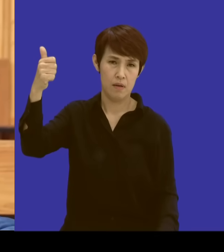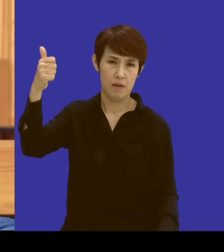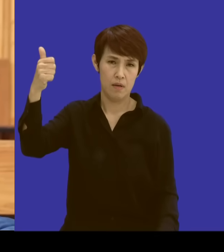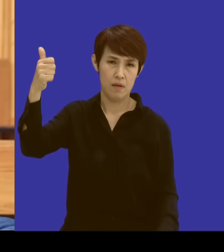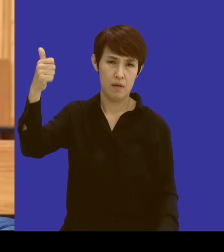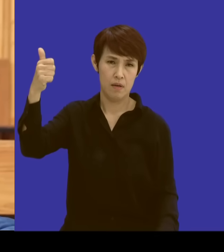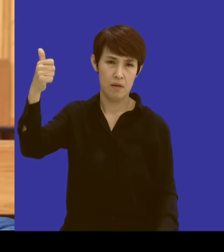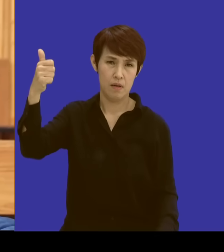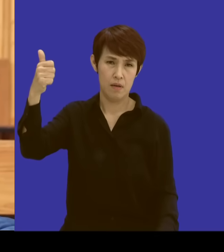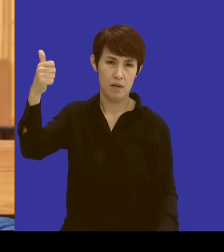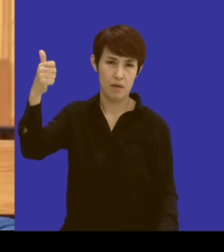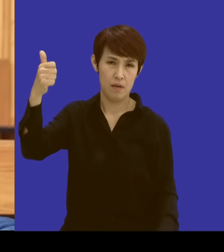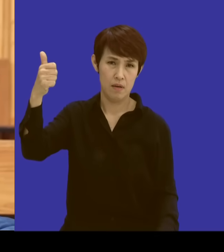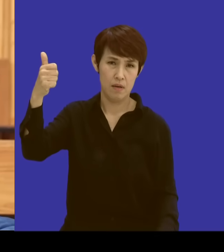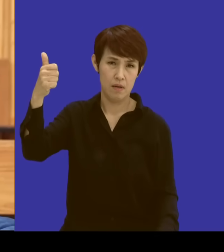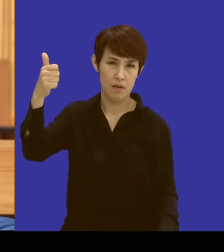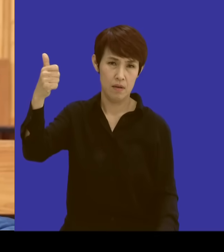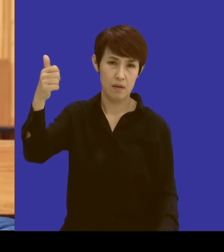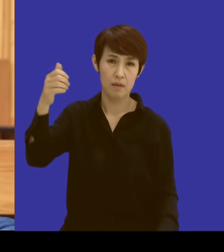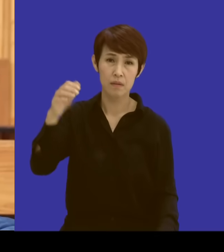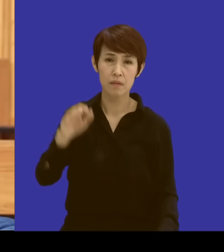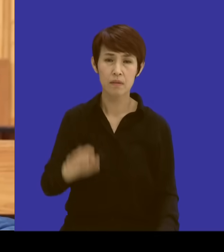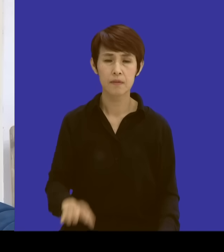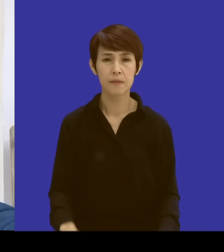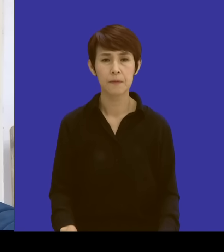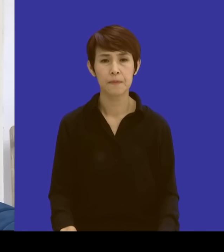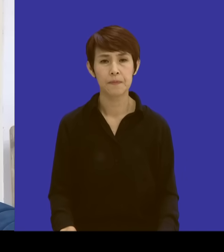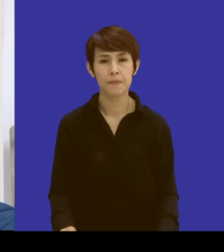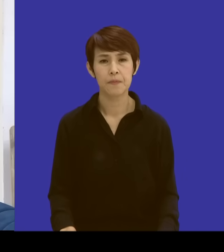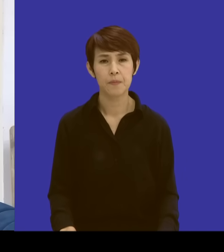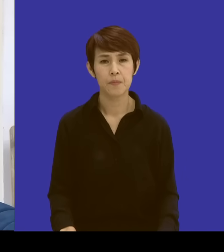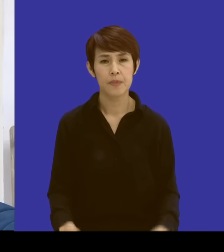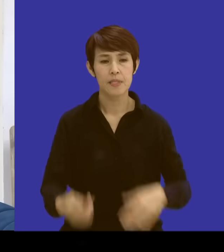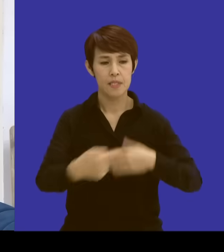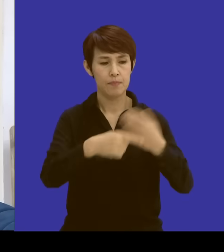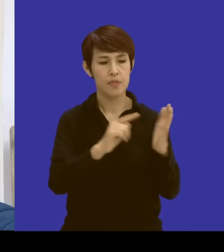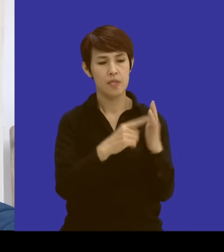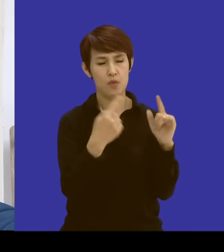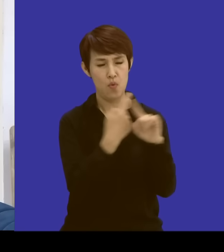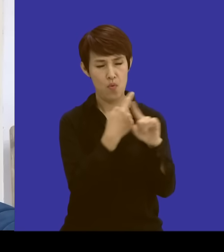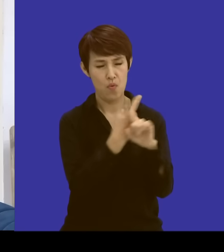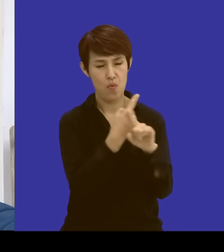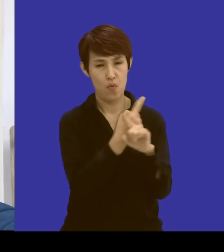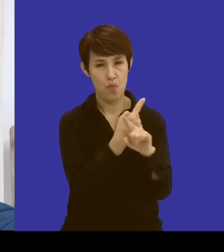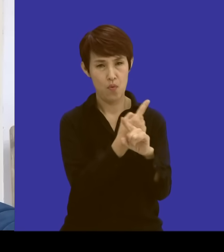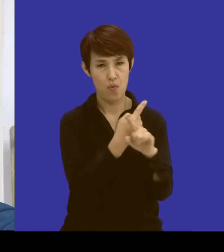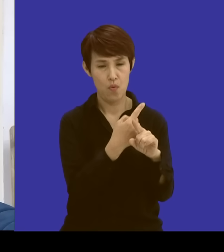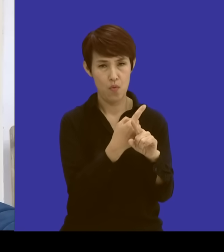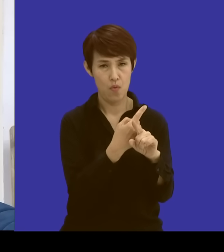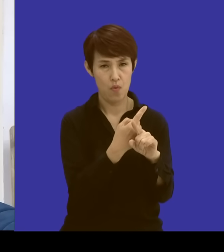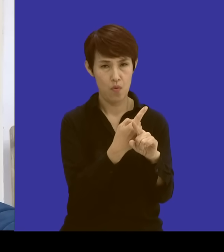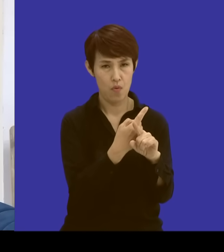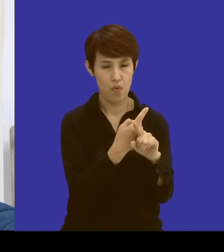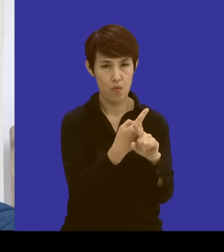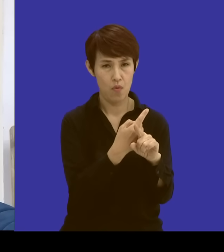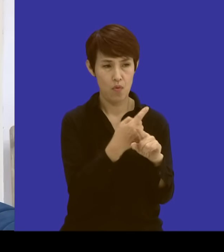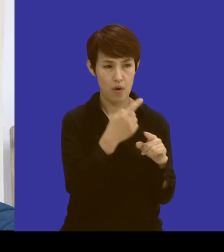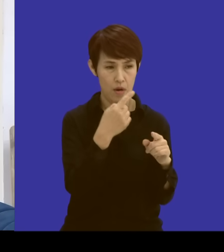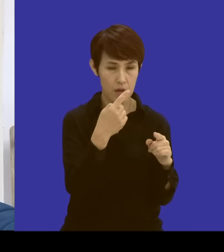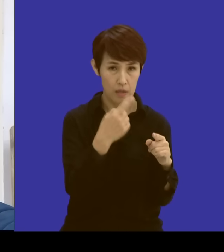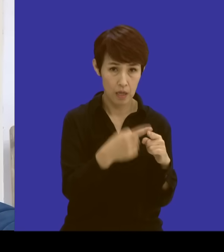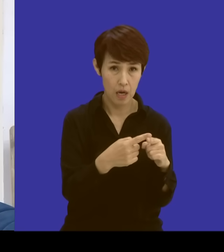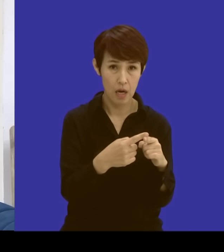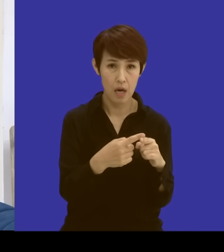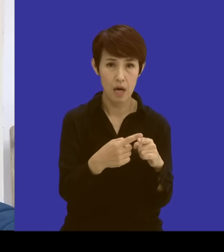우리가 상당히 이원론적으로 생각하는 거죠. 그래서 오랜 동안 심리치료 하다가 저랑 비슷한 생각을 가진 상담하신